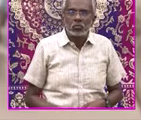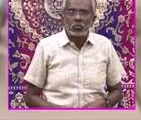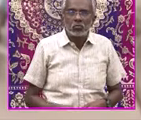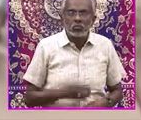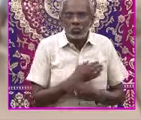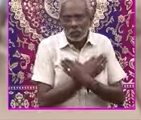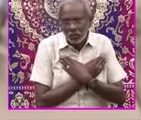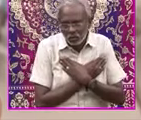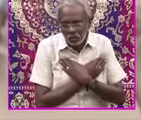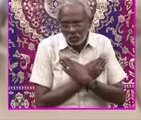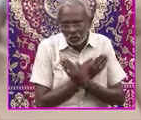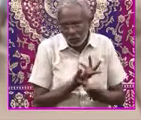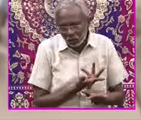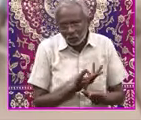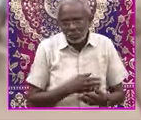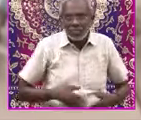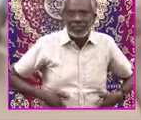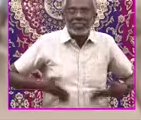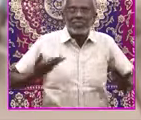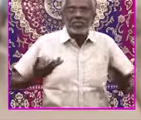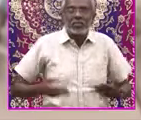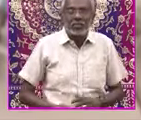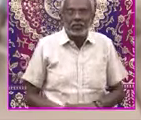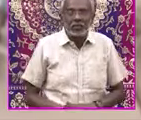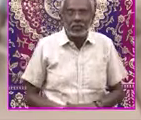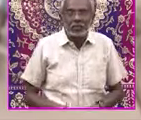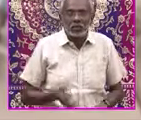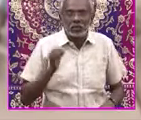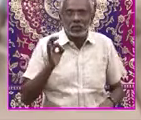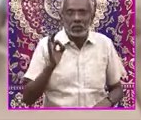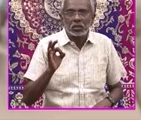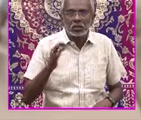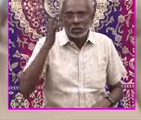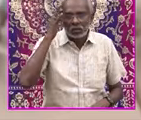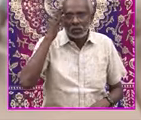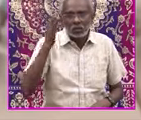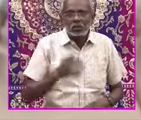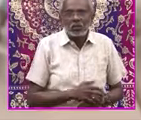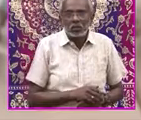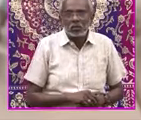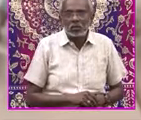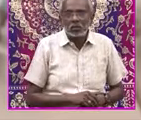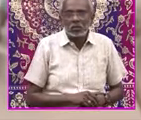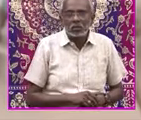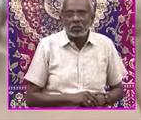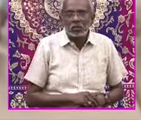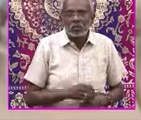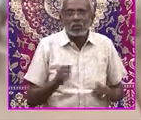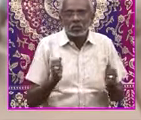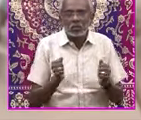வெட்கம், மகிழ்ச்சினா சந்தோஷம். கலிங்க வீரர்கள் வீரமா சண்டை போட்டாங்களா, இல்லை பயந்து